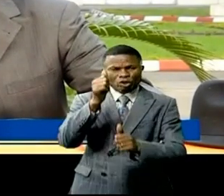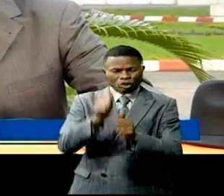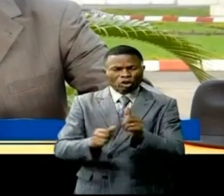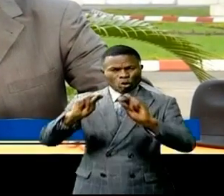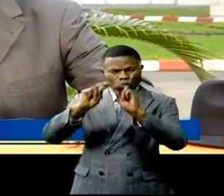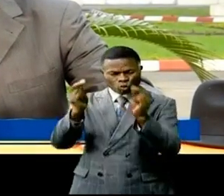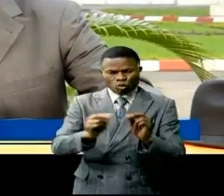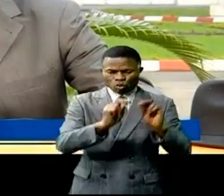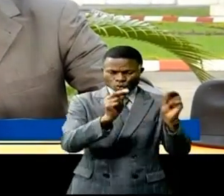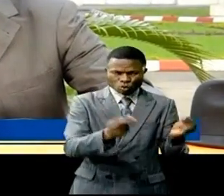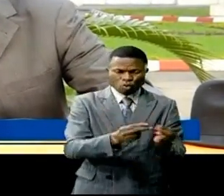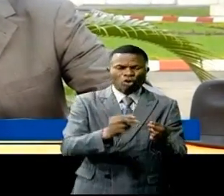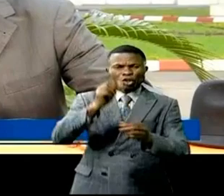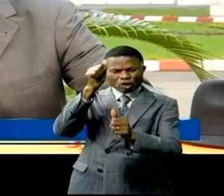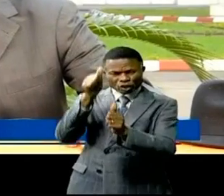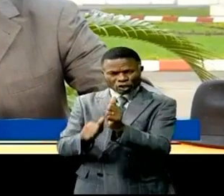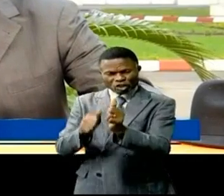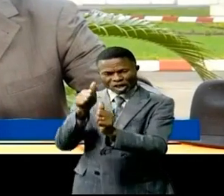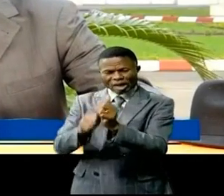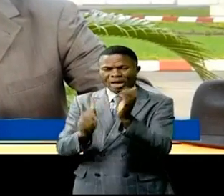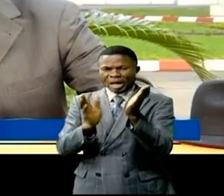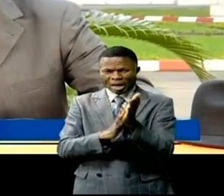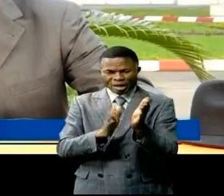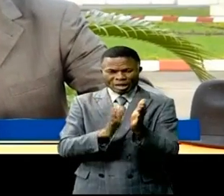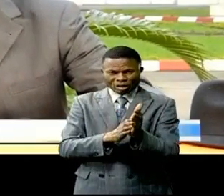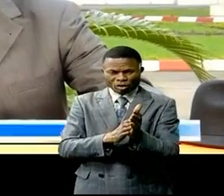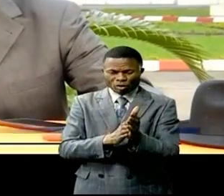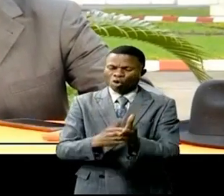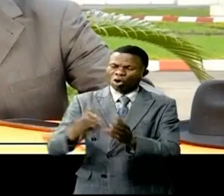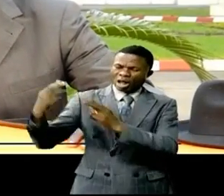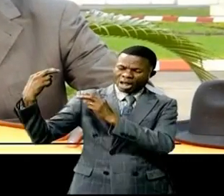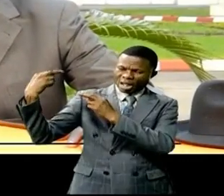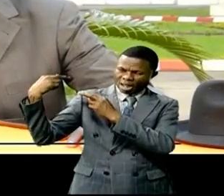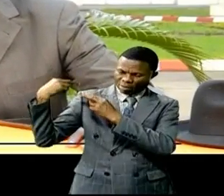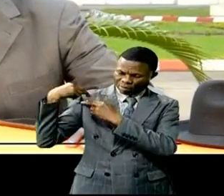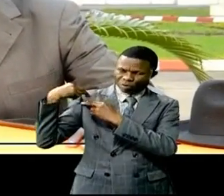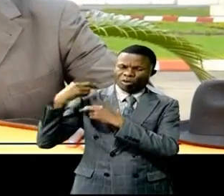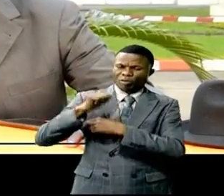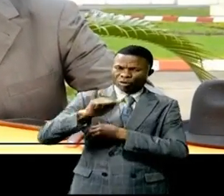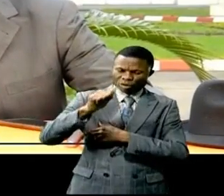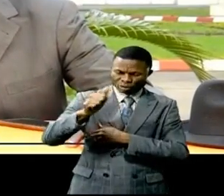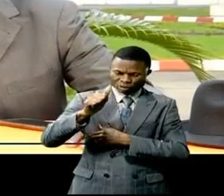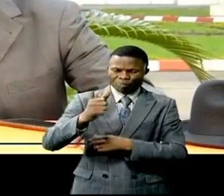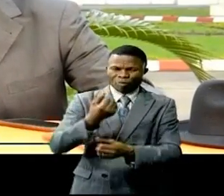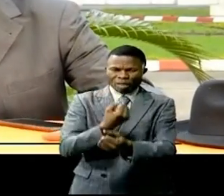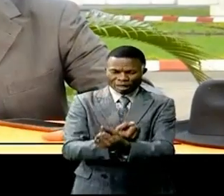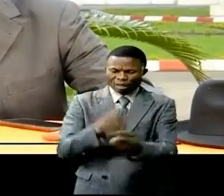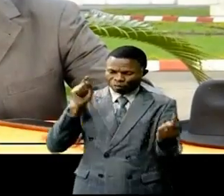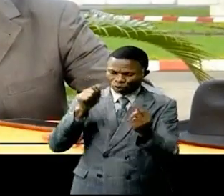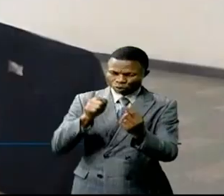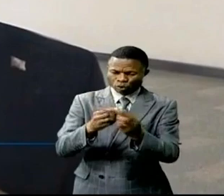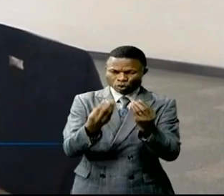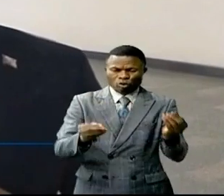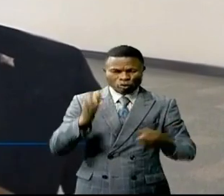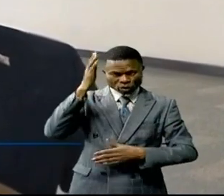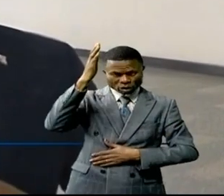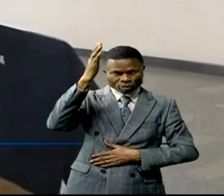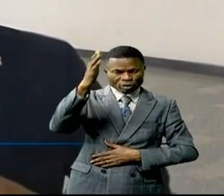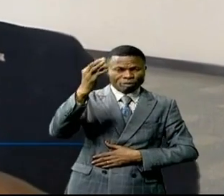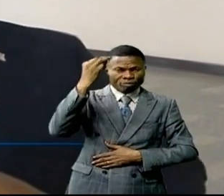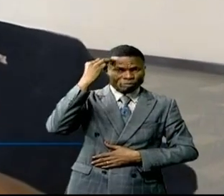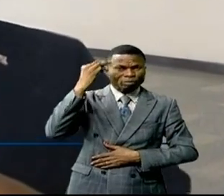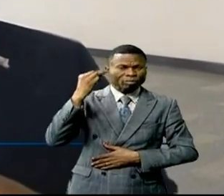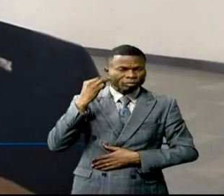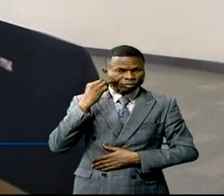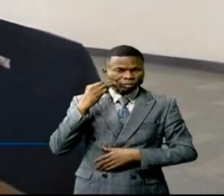groupe, chaque école à pouvoir prendre la chose à main et patiemment attendre ce qui va arriver. Que le ministre puisse